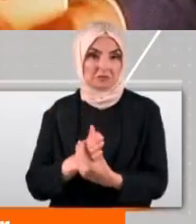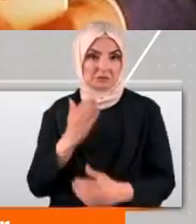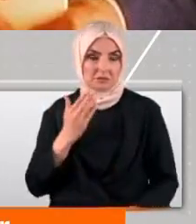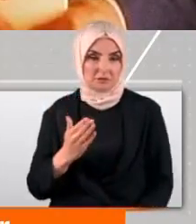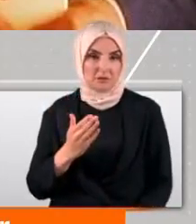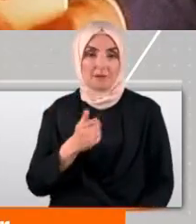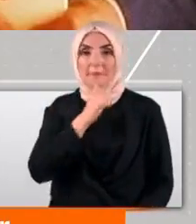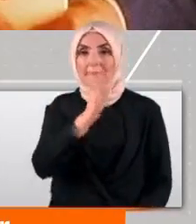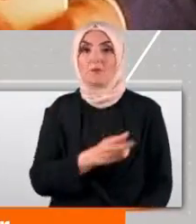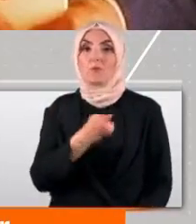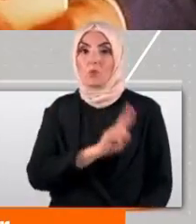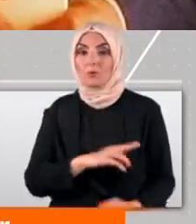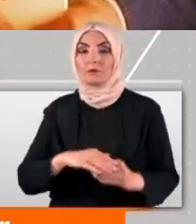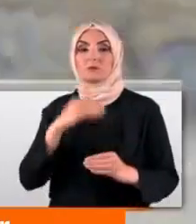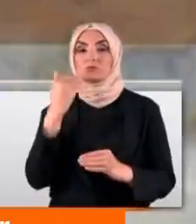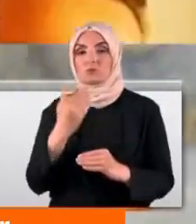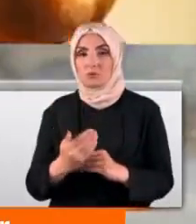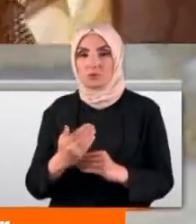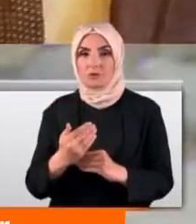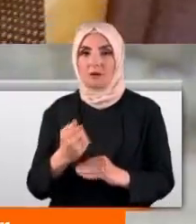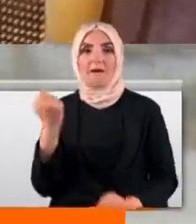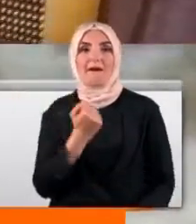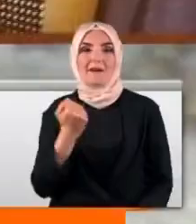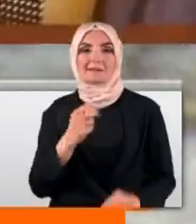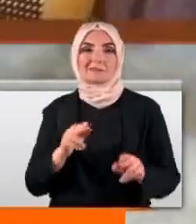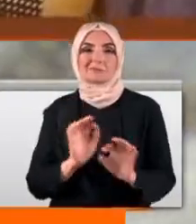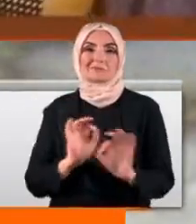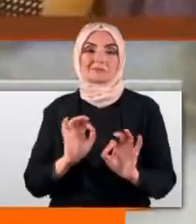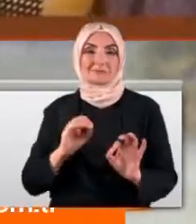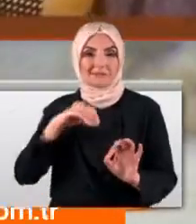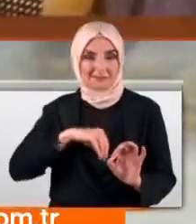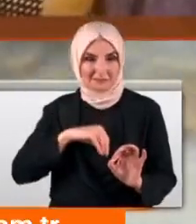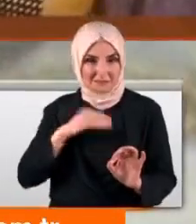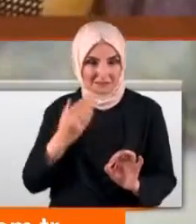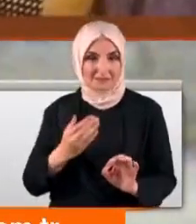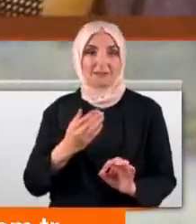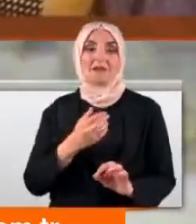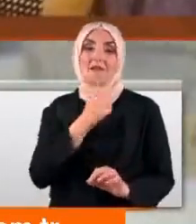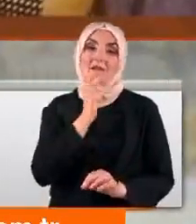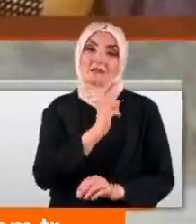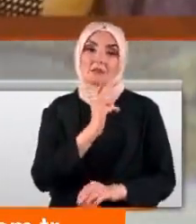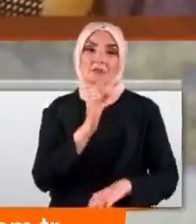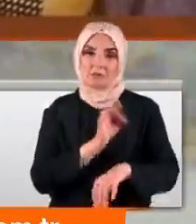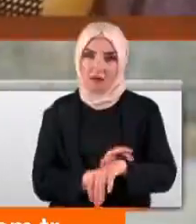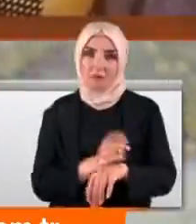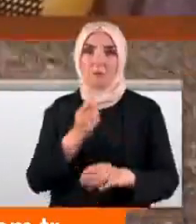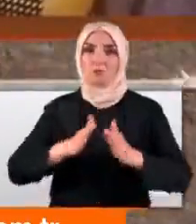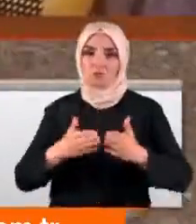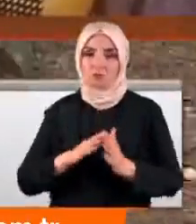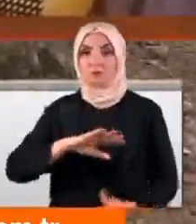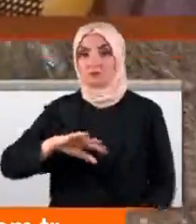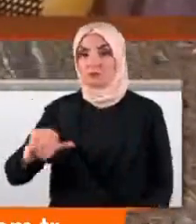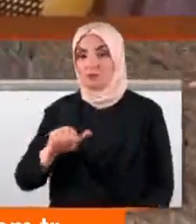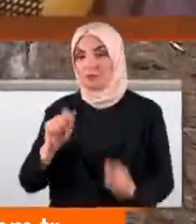katil gasp süsü vermek için cep telefonu, cüzdan ve kol saatini de almıştı. Cinayet polisi çalışmasını tamamladı. Operasyonla